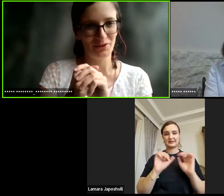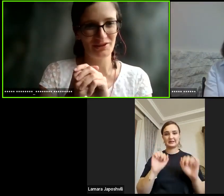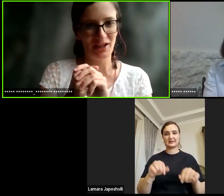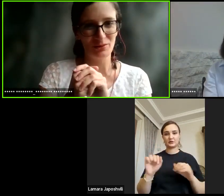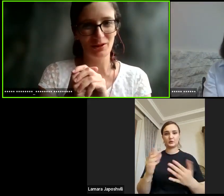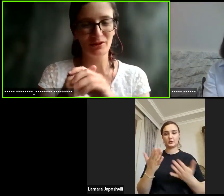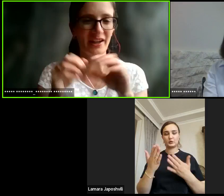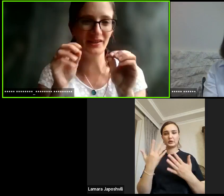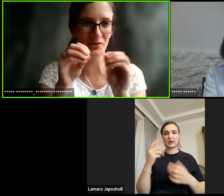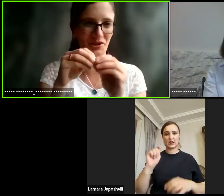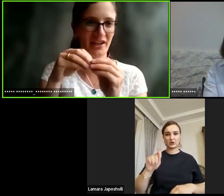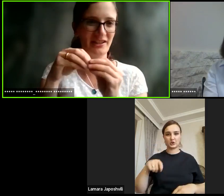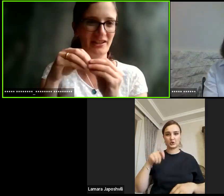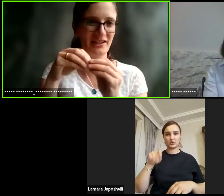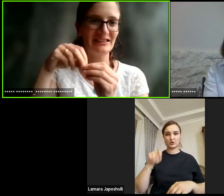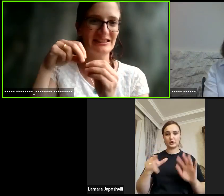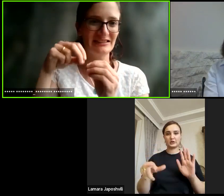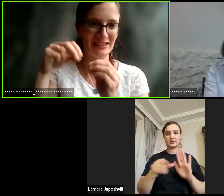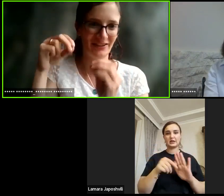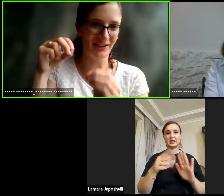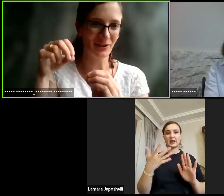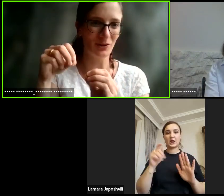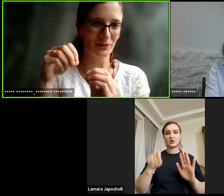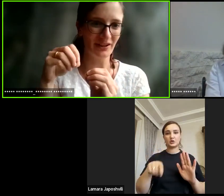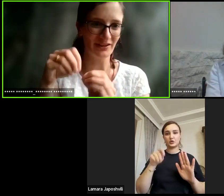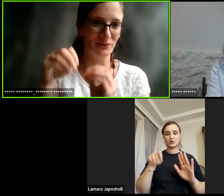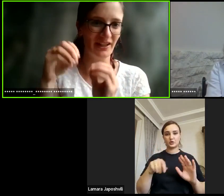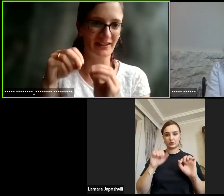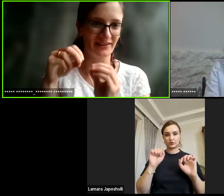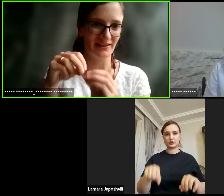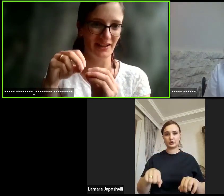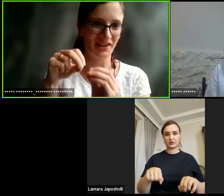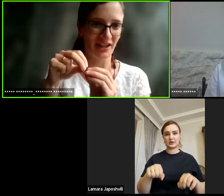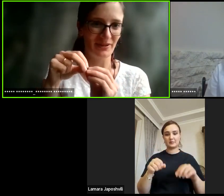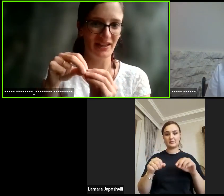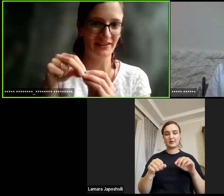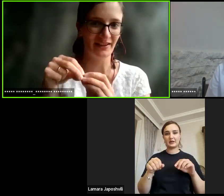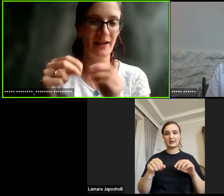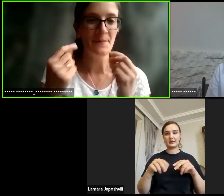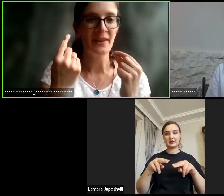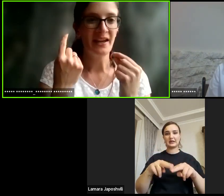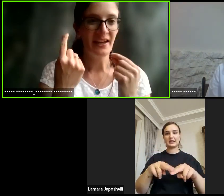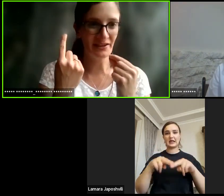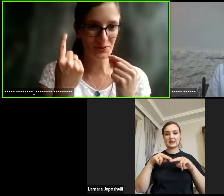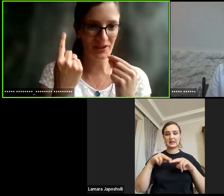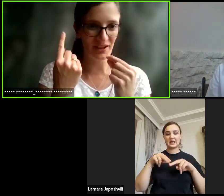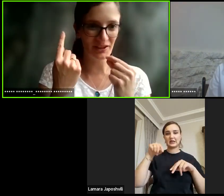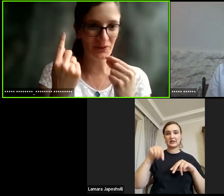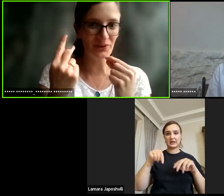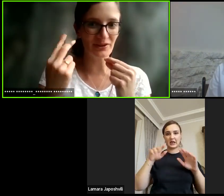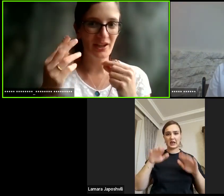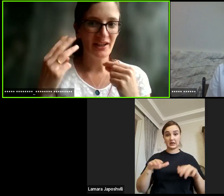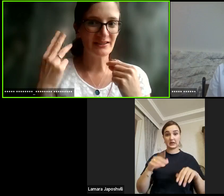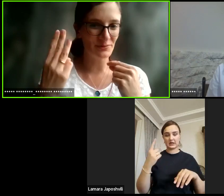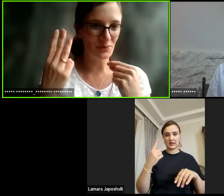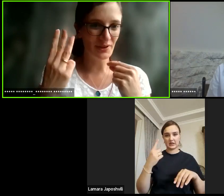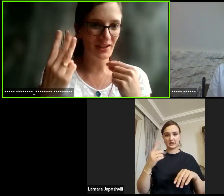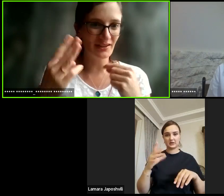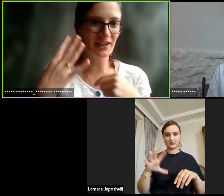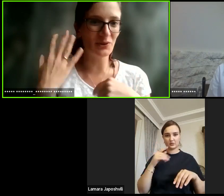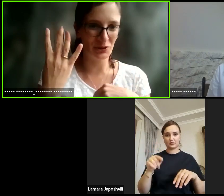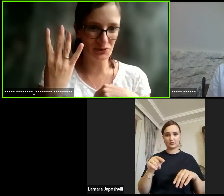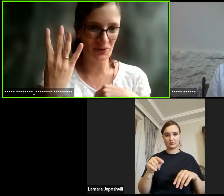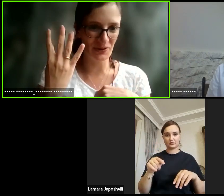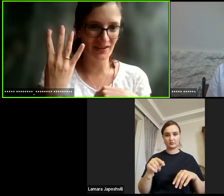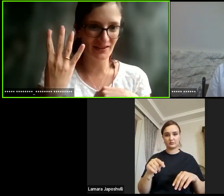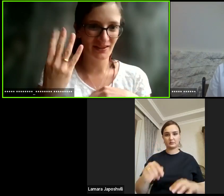ხელჯოხს უბრალოდ იმას დავუთავ, რომ ხელჯოხს შეიძლება წვერი ჰქონდეს, ანუ იატაკთან შეხების ადგილი ერთწვერიანი იყოს,